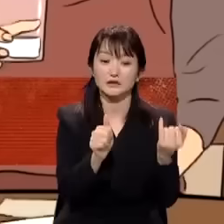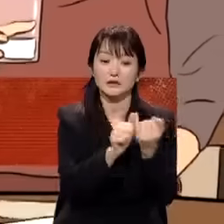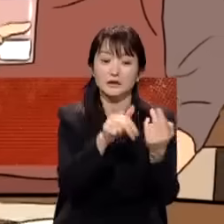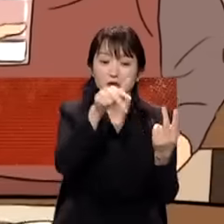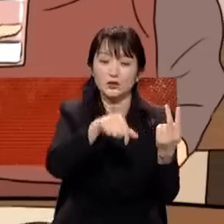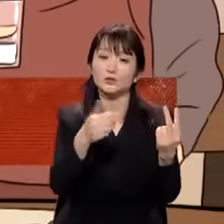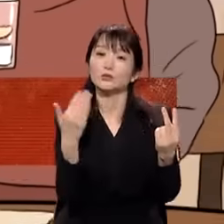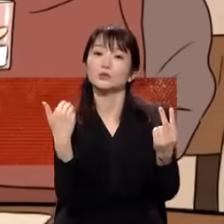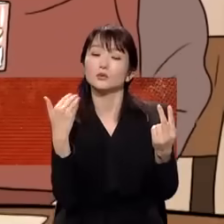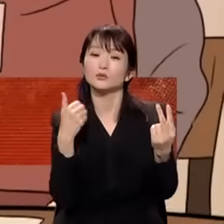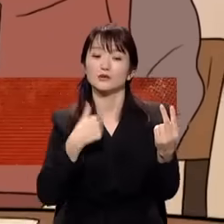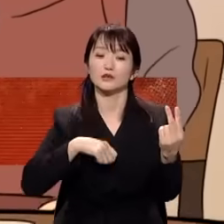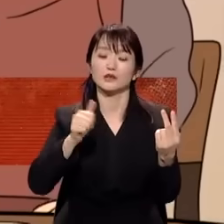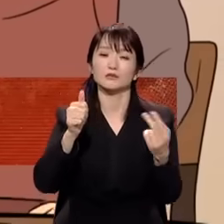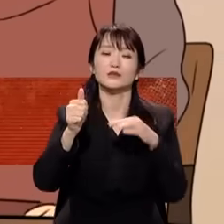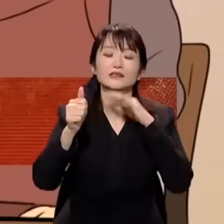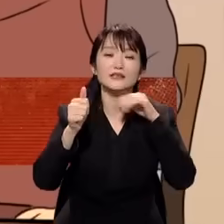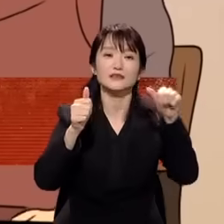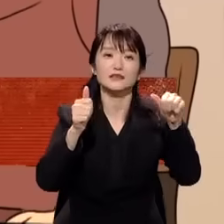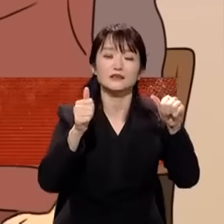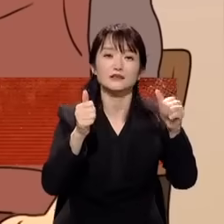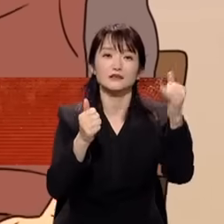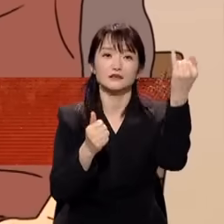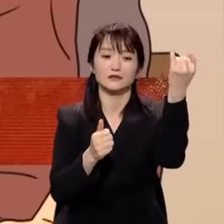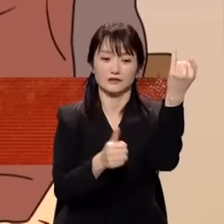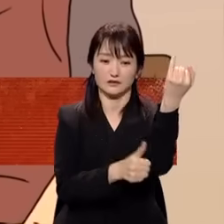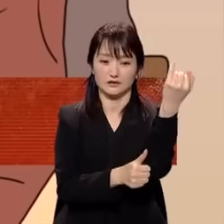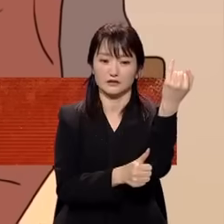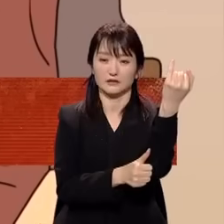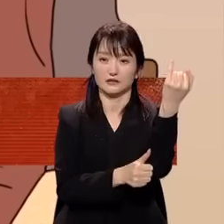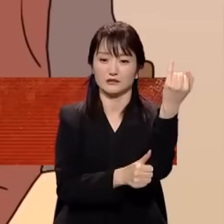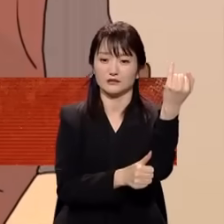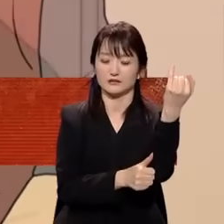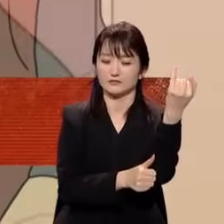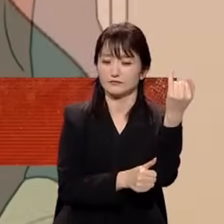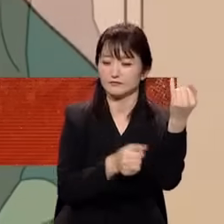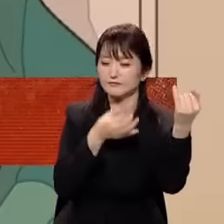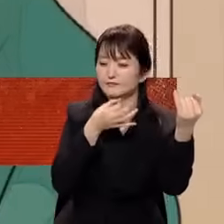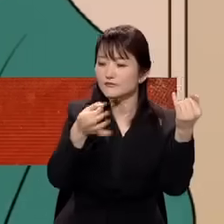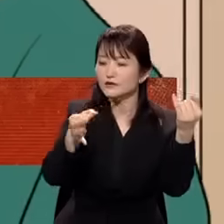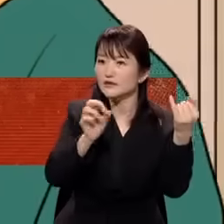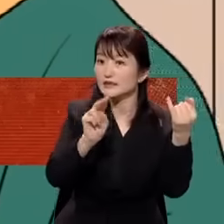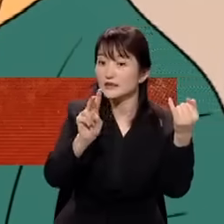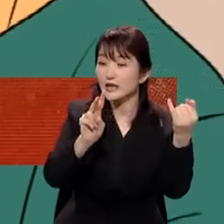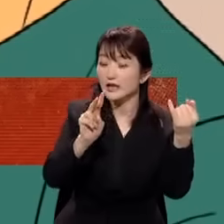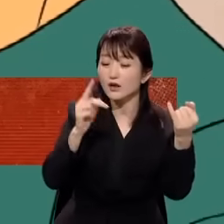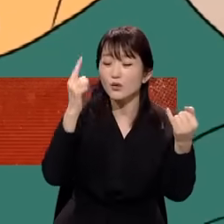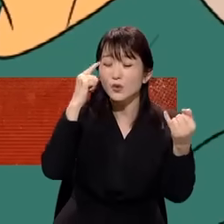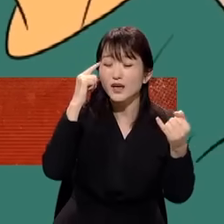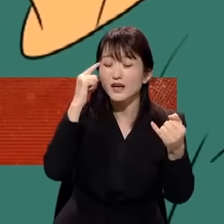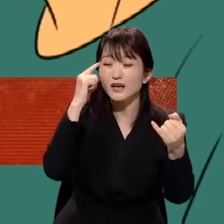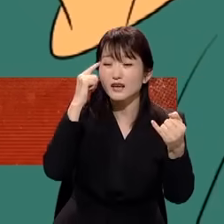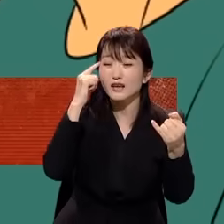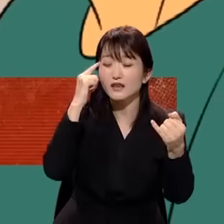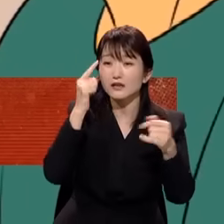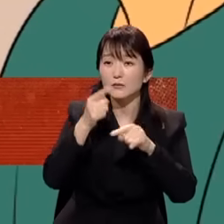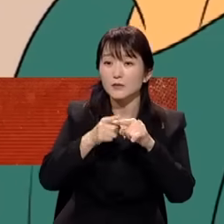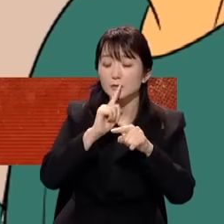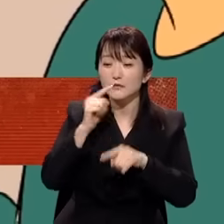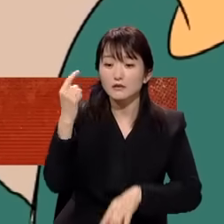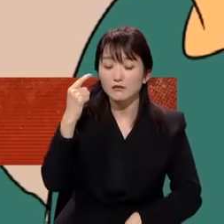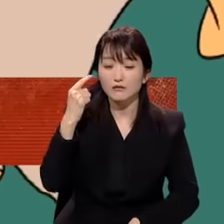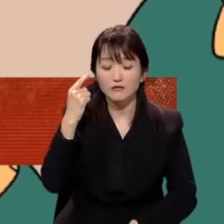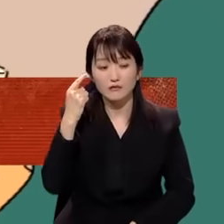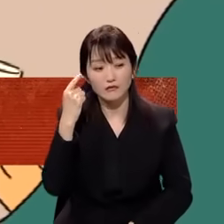아들보다 5살 어린 며느리가 아들에게 야, 애가 왜 그러냐 이렇게 반말을 쓴 걸 본 건데요. 그래서 아들에게만